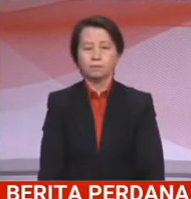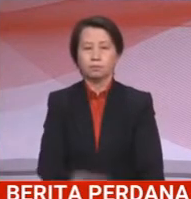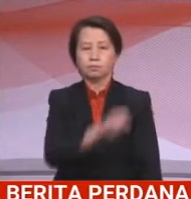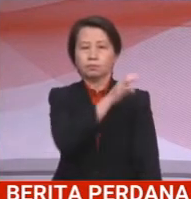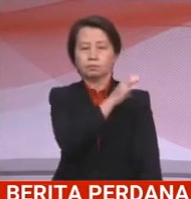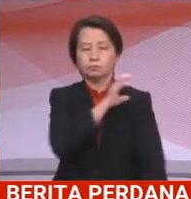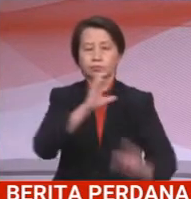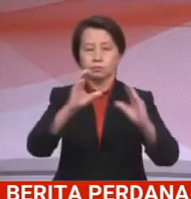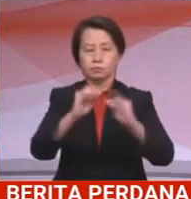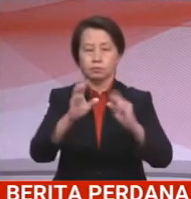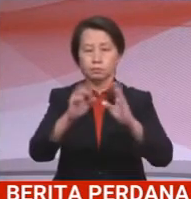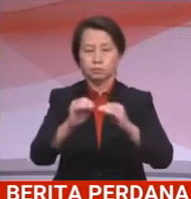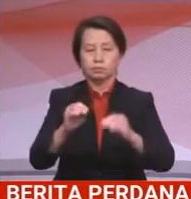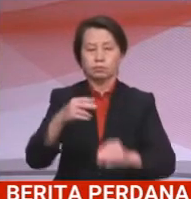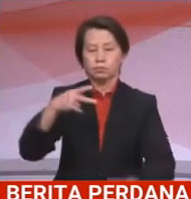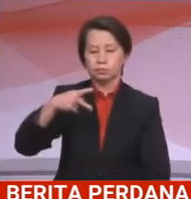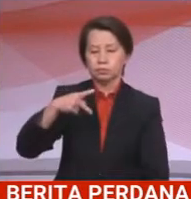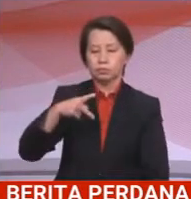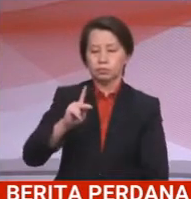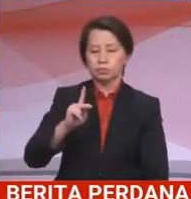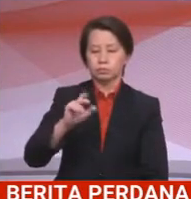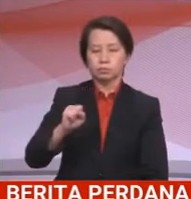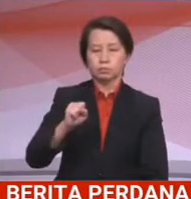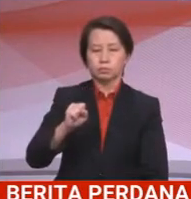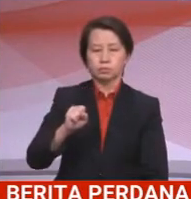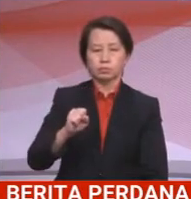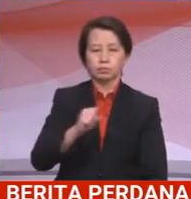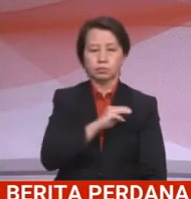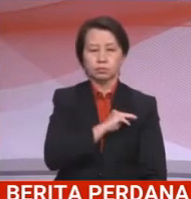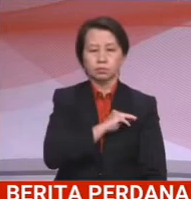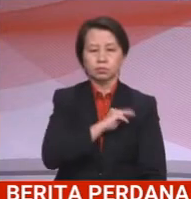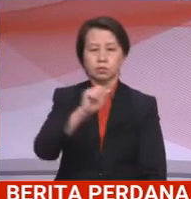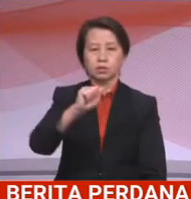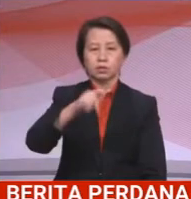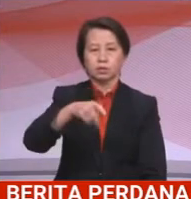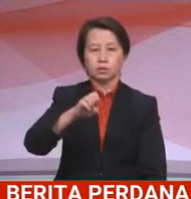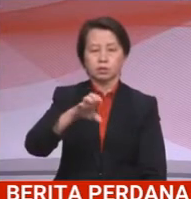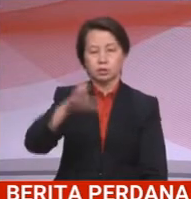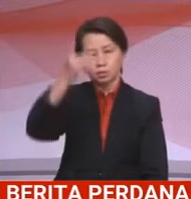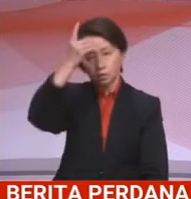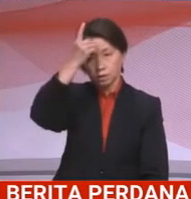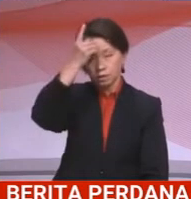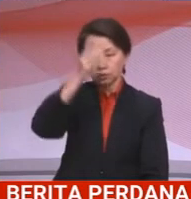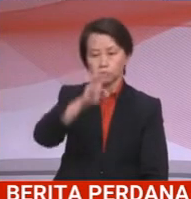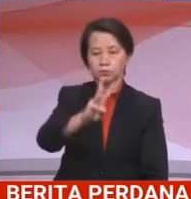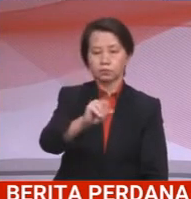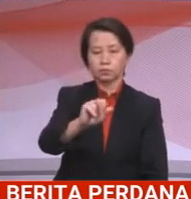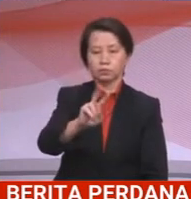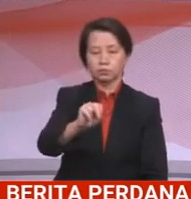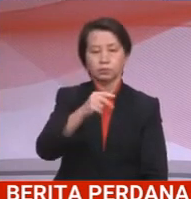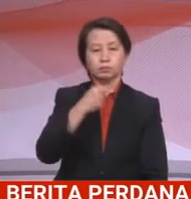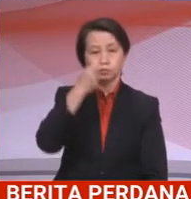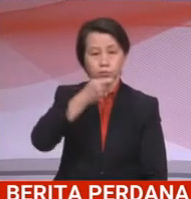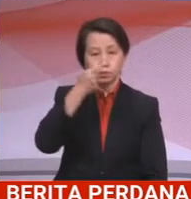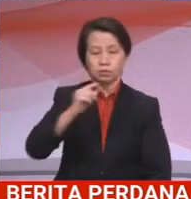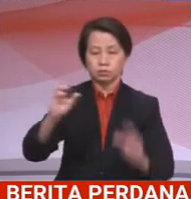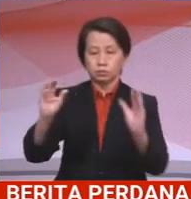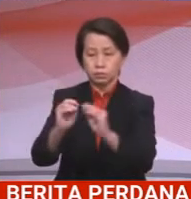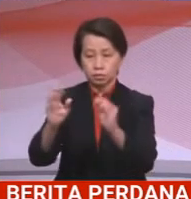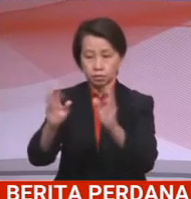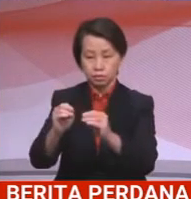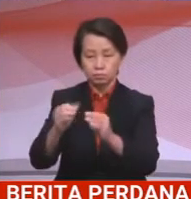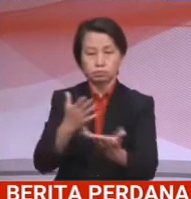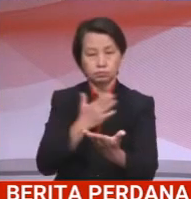Pengerusi Mesyuarat Perusahaan Kecil dan Sederhana PKS peringkat Menteri APEC, Datuk Seri Dr. Wan Junaidi Wan Jaafar berkata, mesyuarat